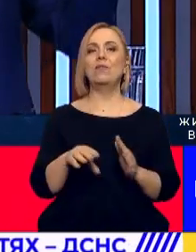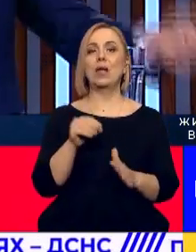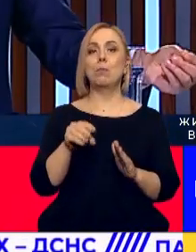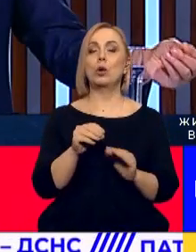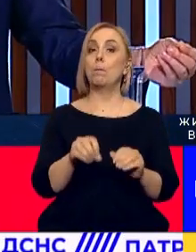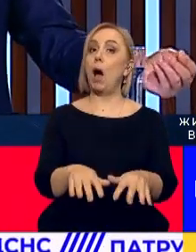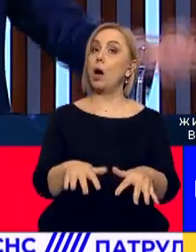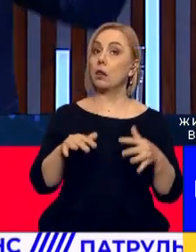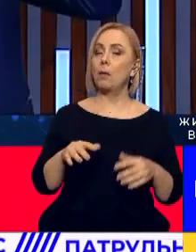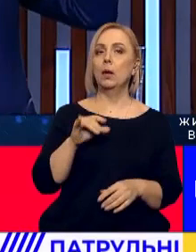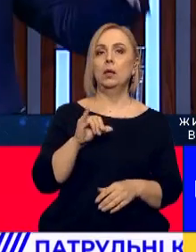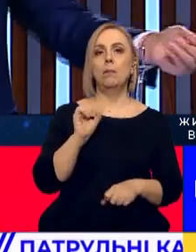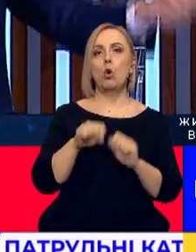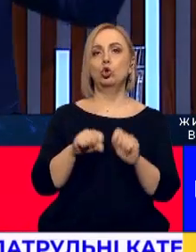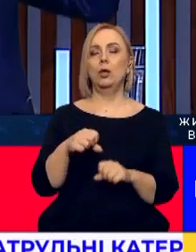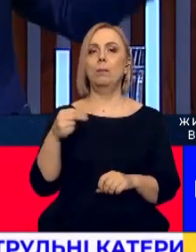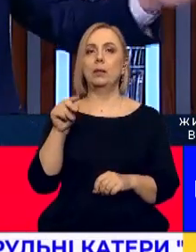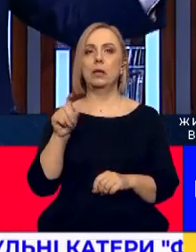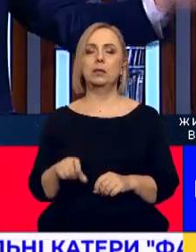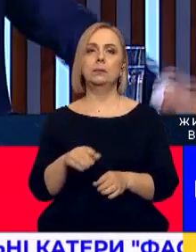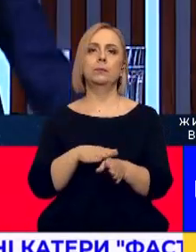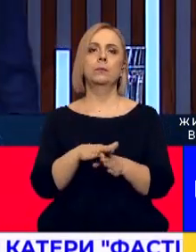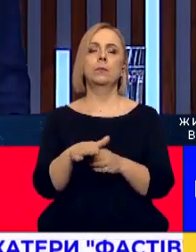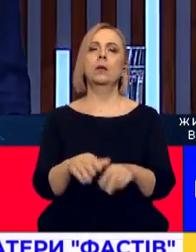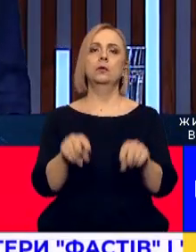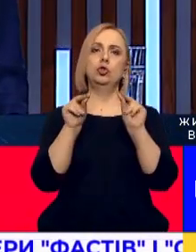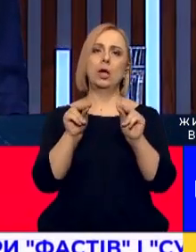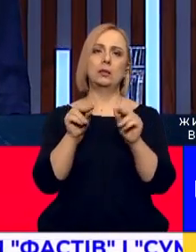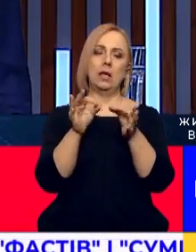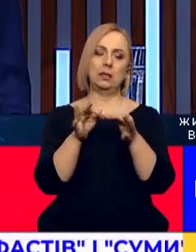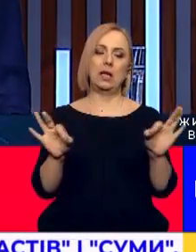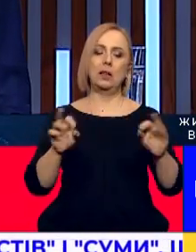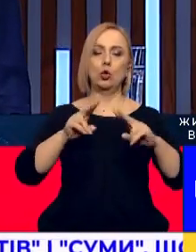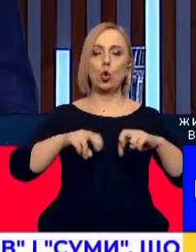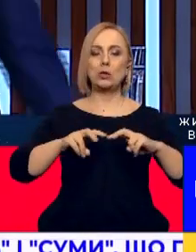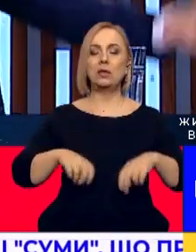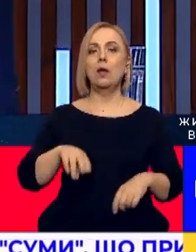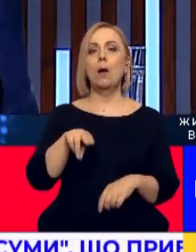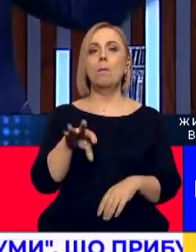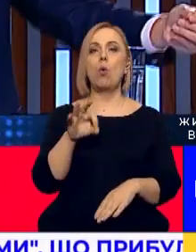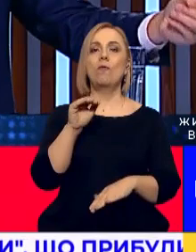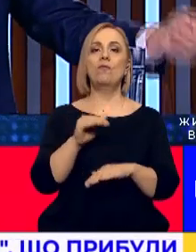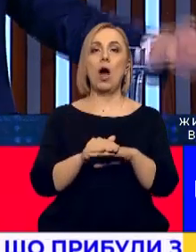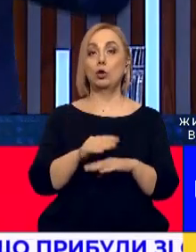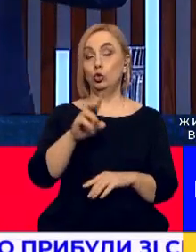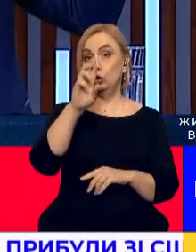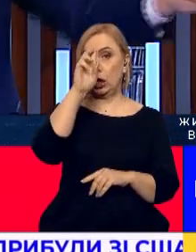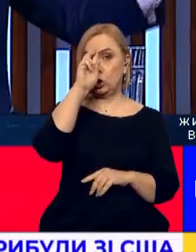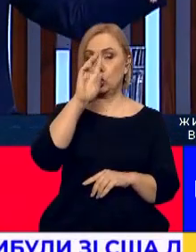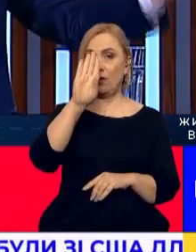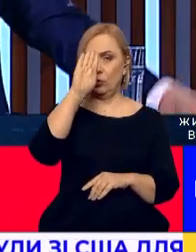можливо і президентські. Це проведення чесного, незалежного розслідування по факту державної зради. Це початок